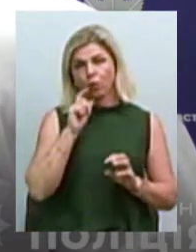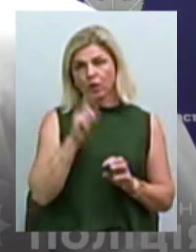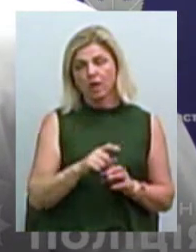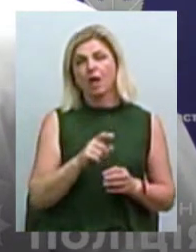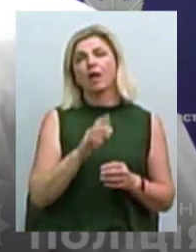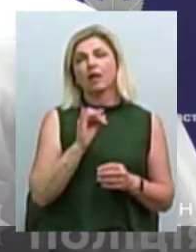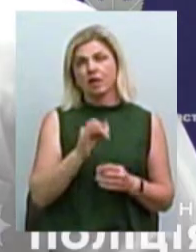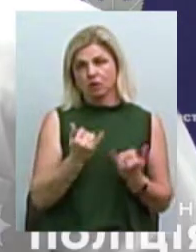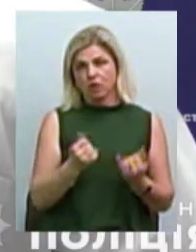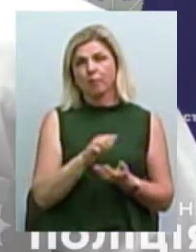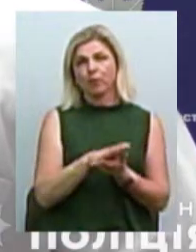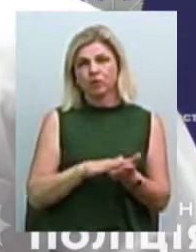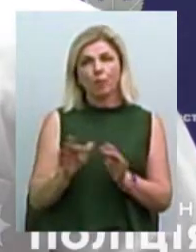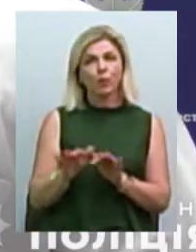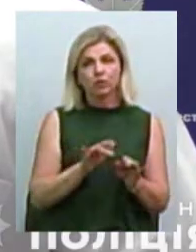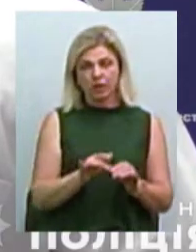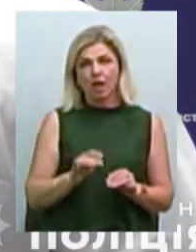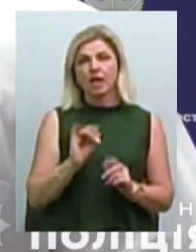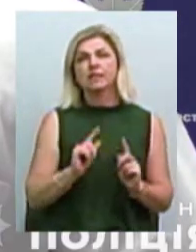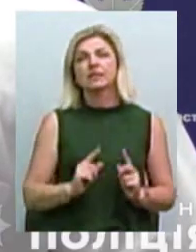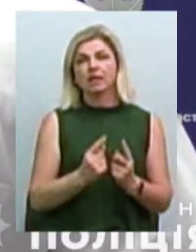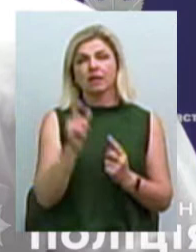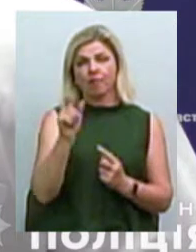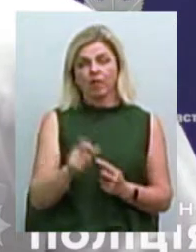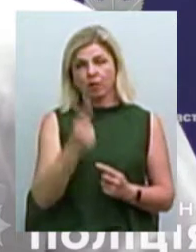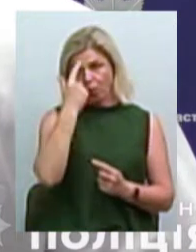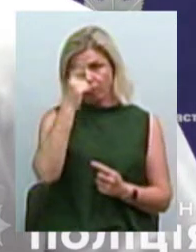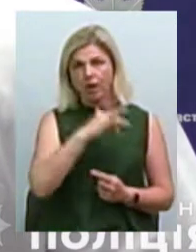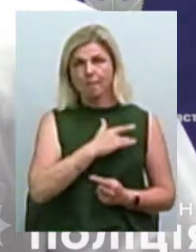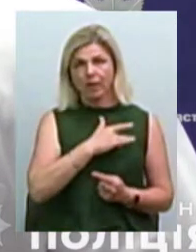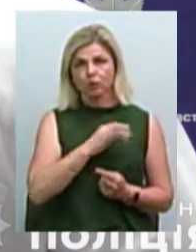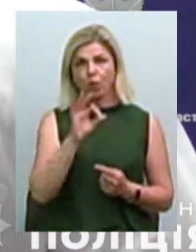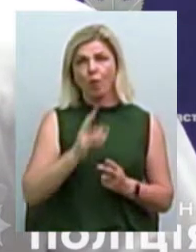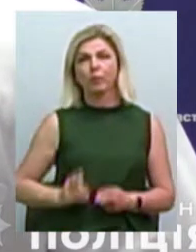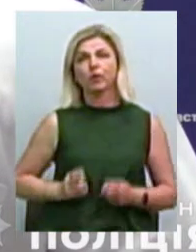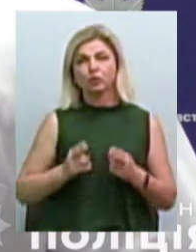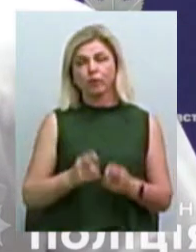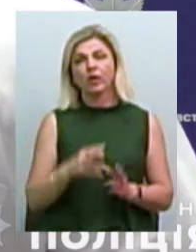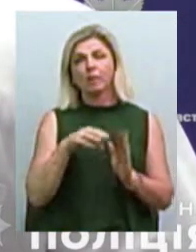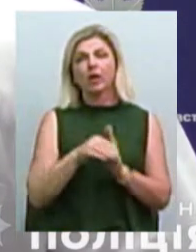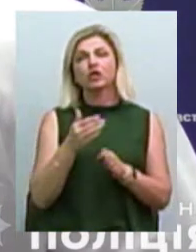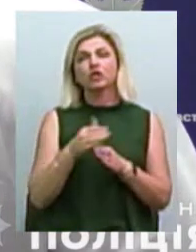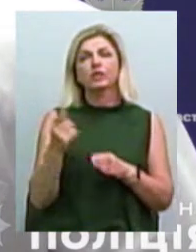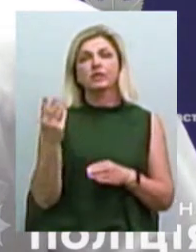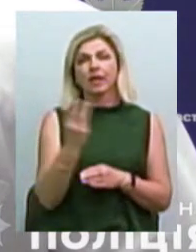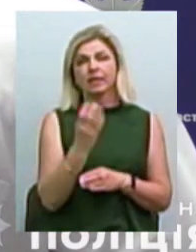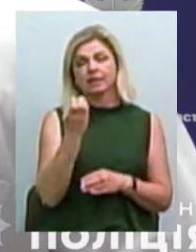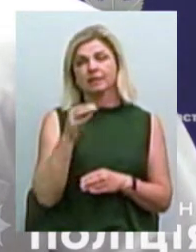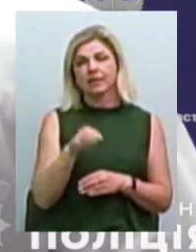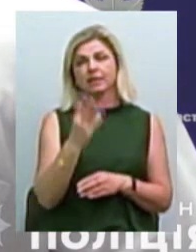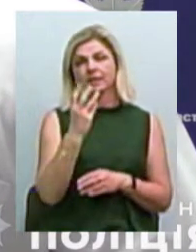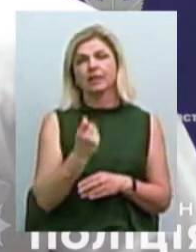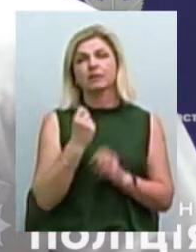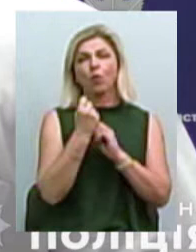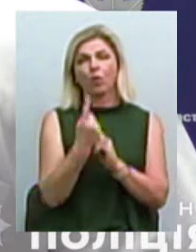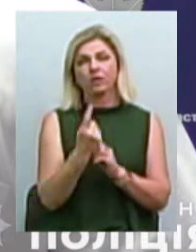тривають процесуальні дії. Затриманому оголошено про підозру у скоєнні злочину, передбаченою частиною 3 статті